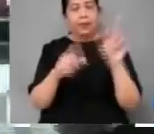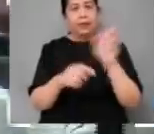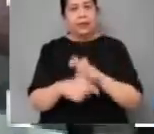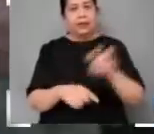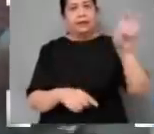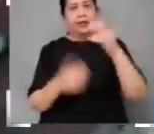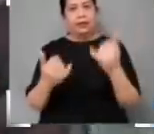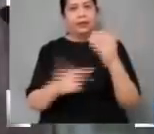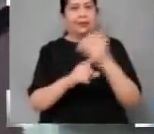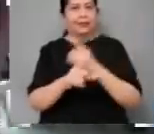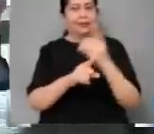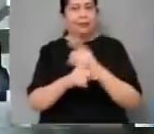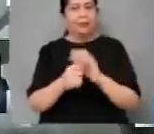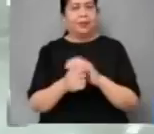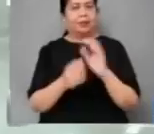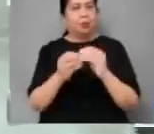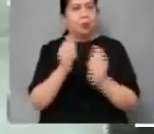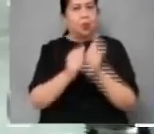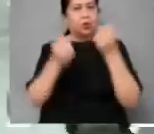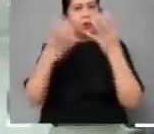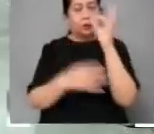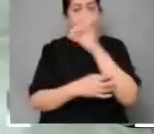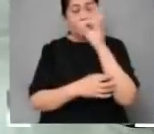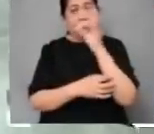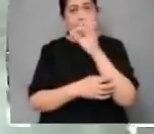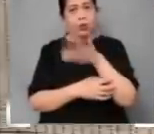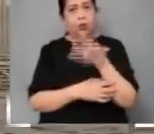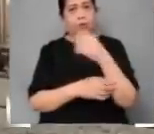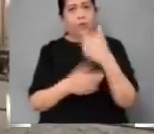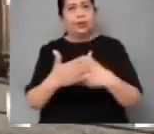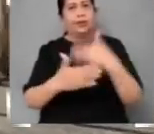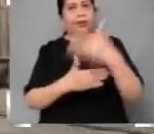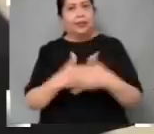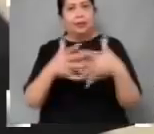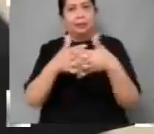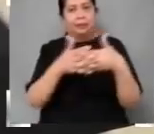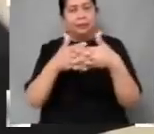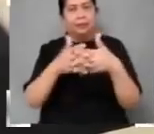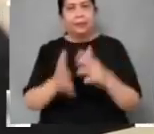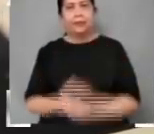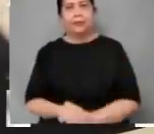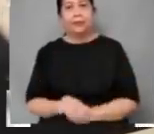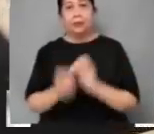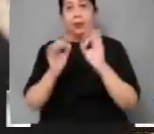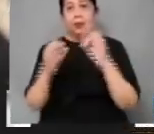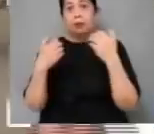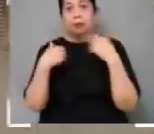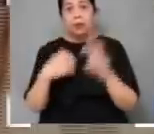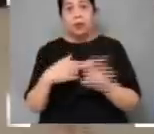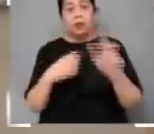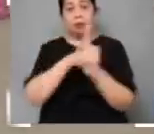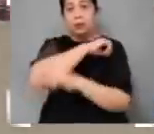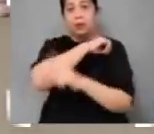Disyembre. Pinakamarami ang mga Pilipino na sinundan ng mga Amerikano. At kung may mga biyaheng probinsya, meron din